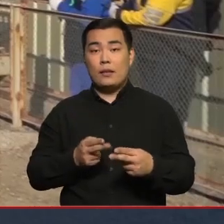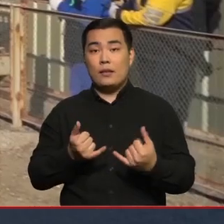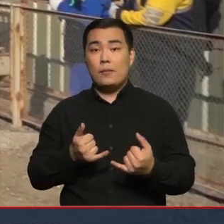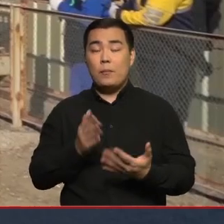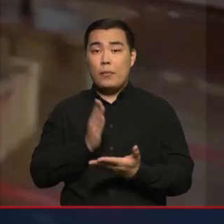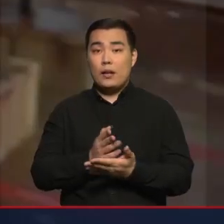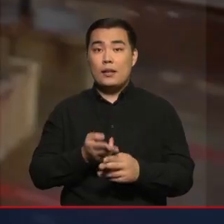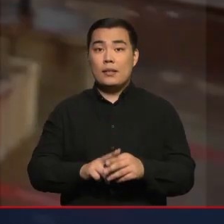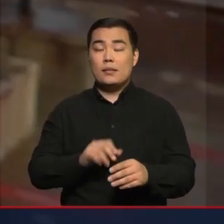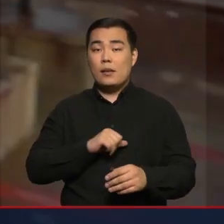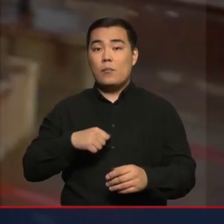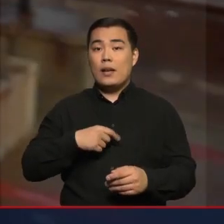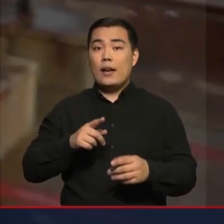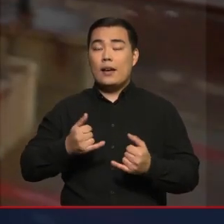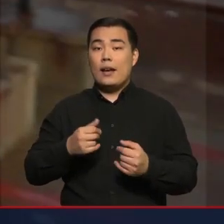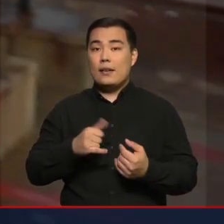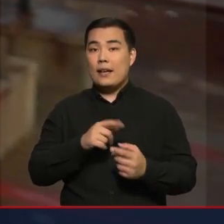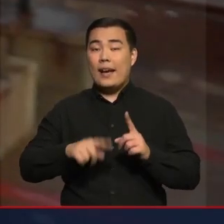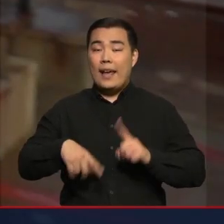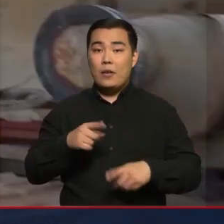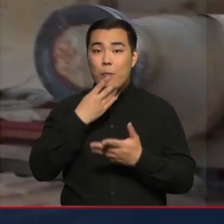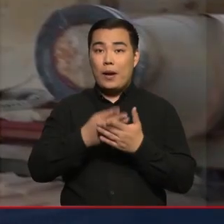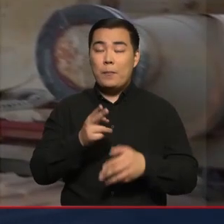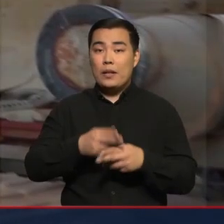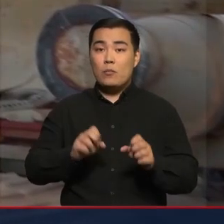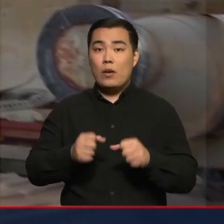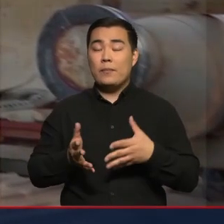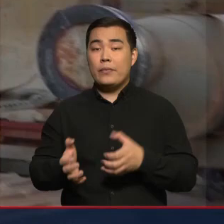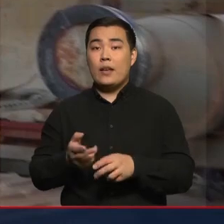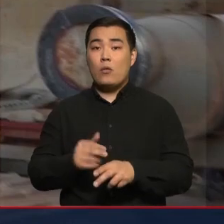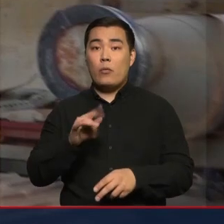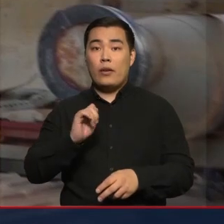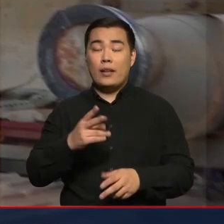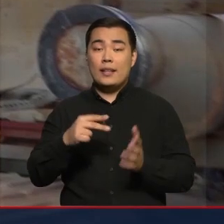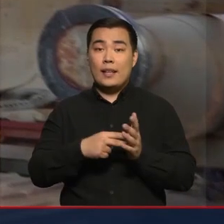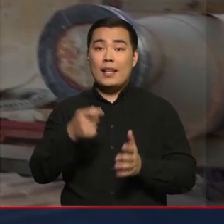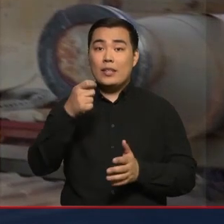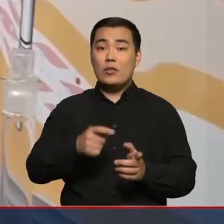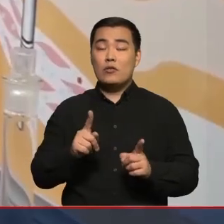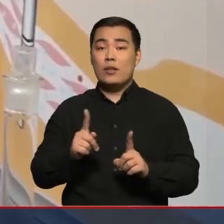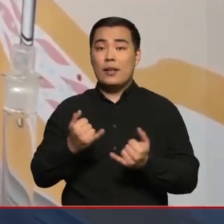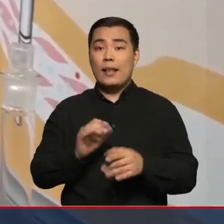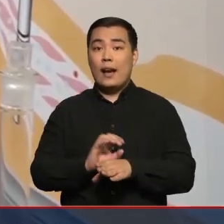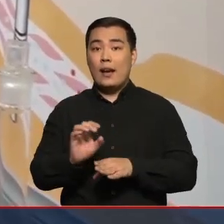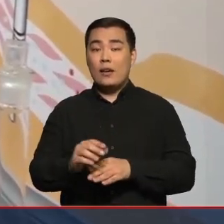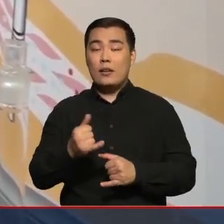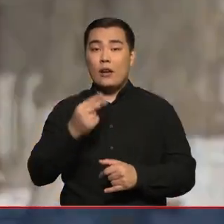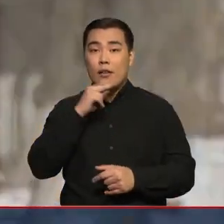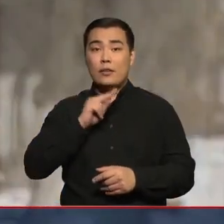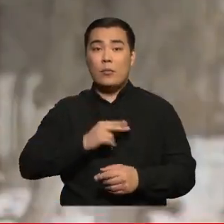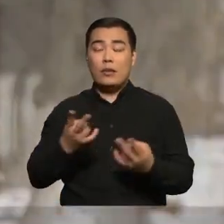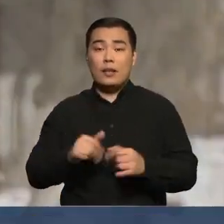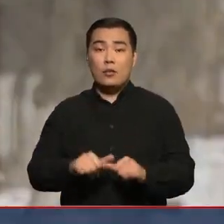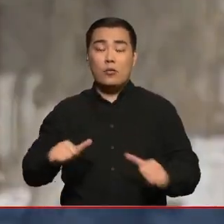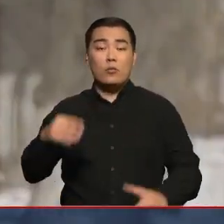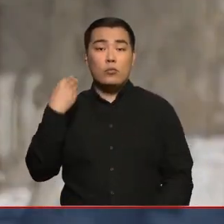бар. Редкоземельный металдарды алуға болады. Уранның бағасын төмендету үшін тасымал жүйесін азайту керек. Түркістан